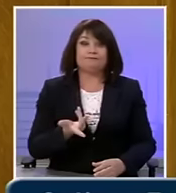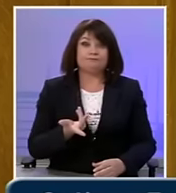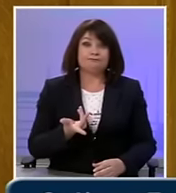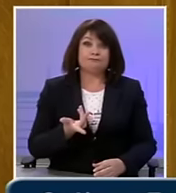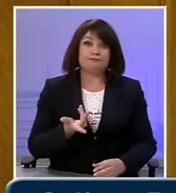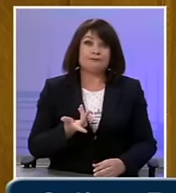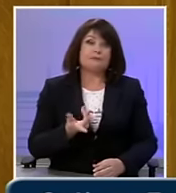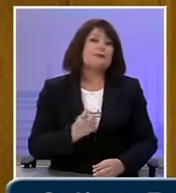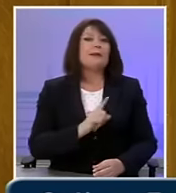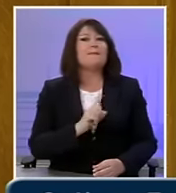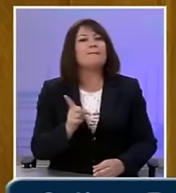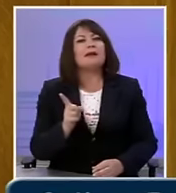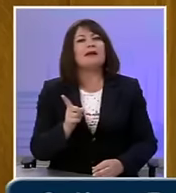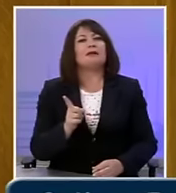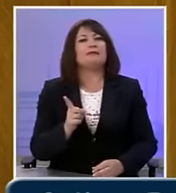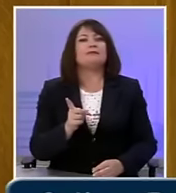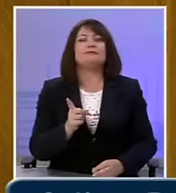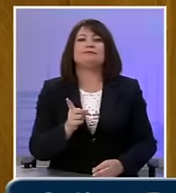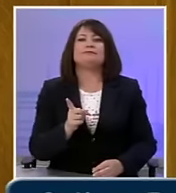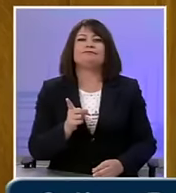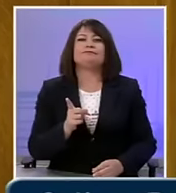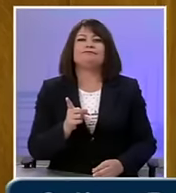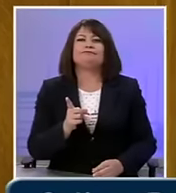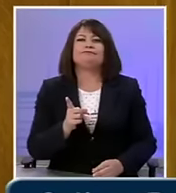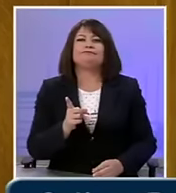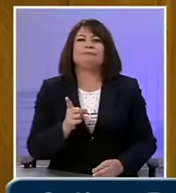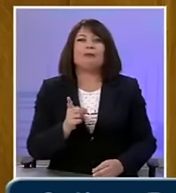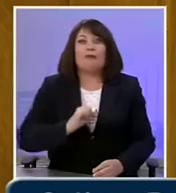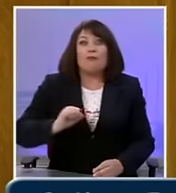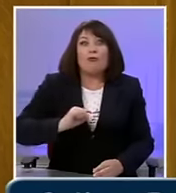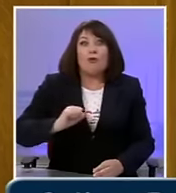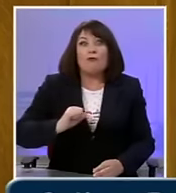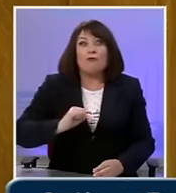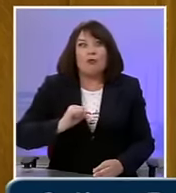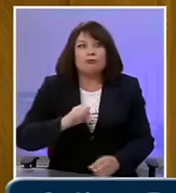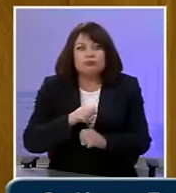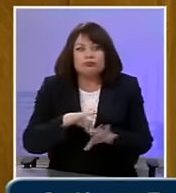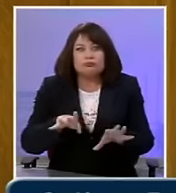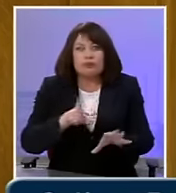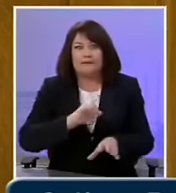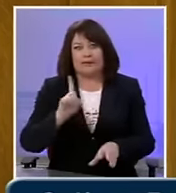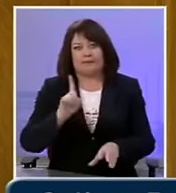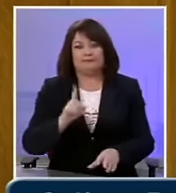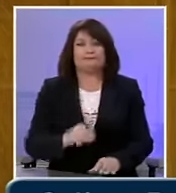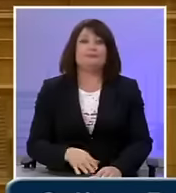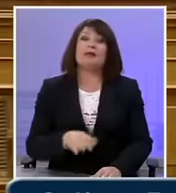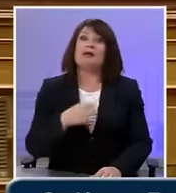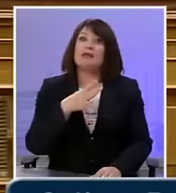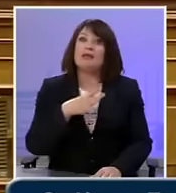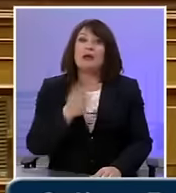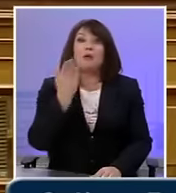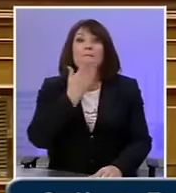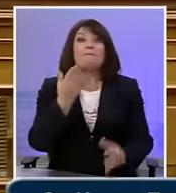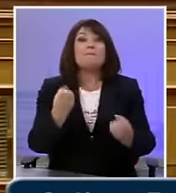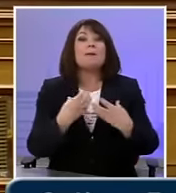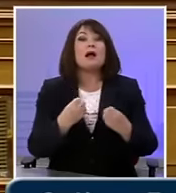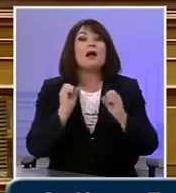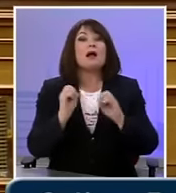να μην καταφεύγει κανείς στο φόβο. Θα ήθελα να διδαχθούμε για το πώς